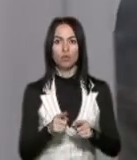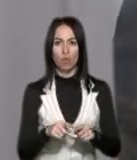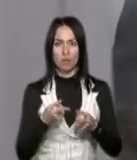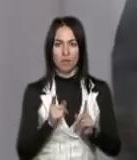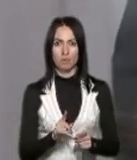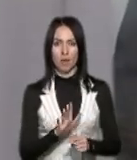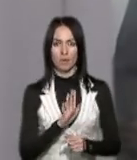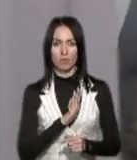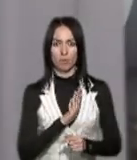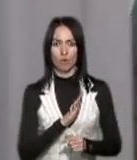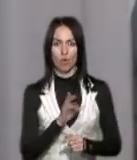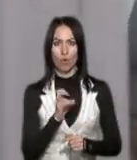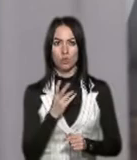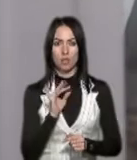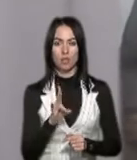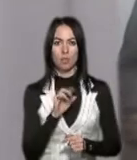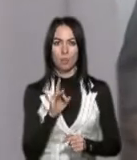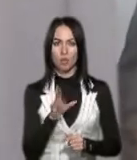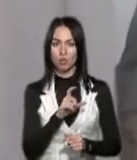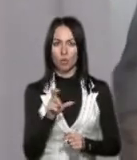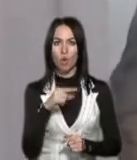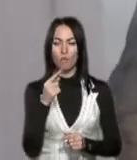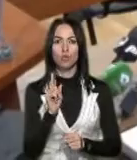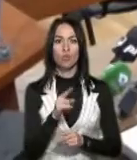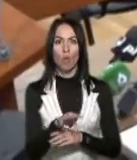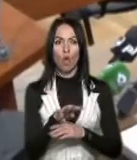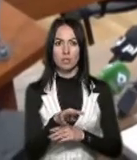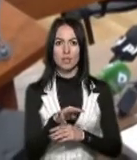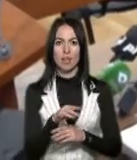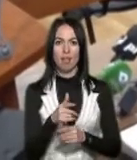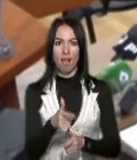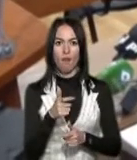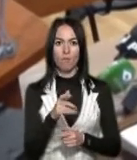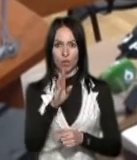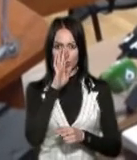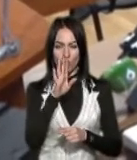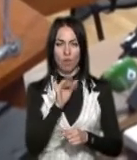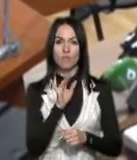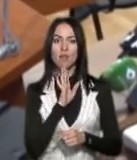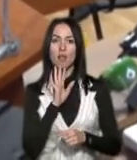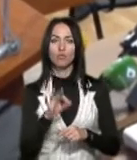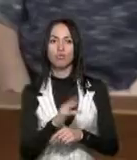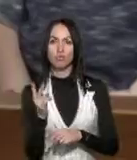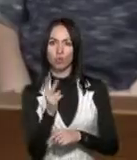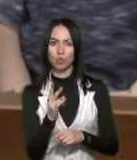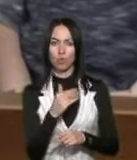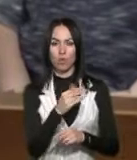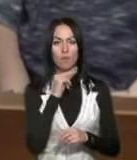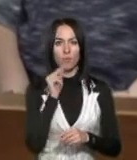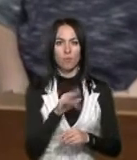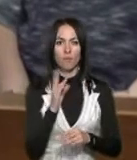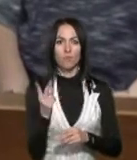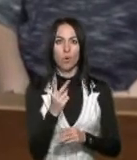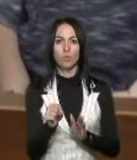відбулося. Костянтин Безрук говорить, чому розстріляв чоловіка та жінку. Йому мають оголосити вирок. Звинувачує чоловіка у